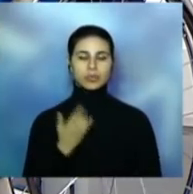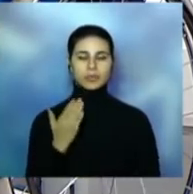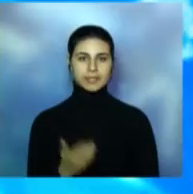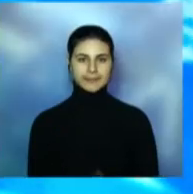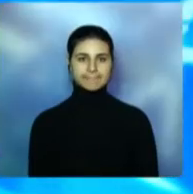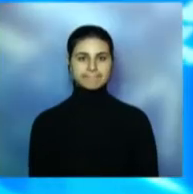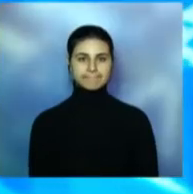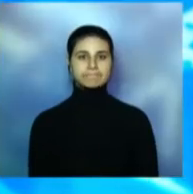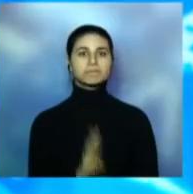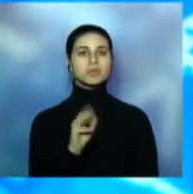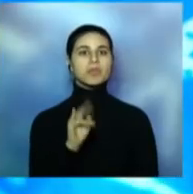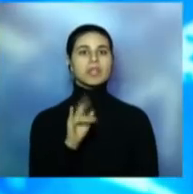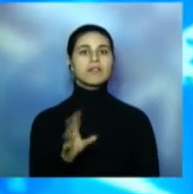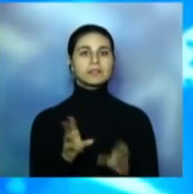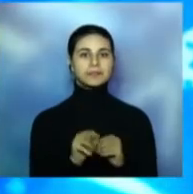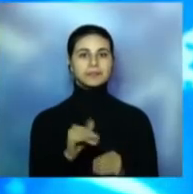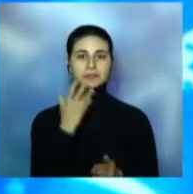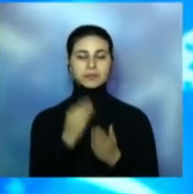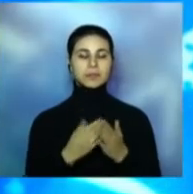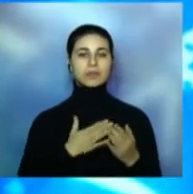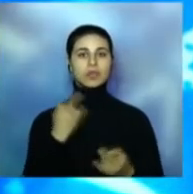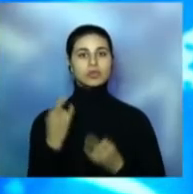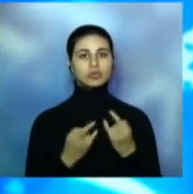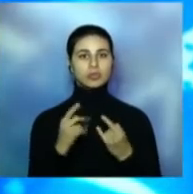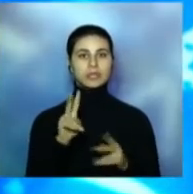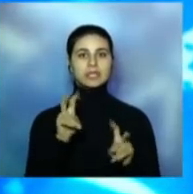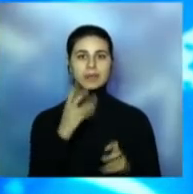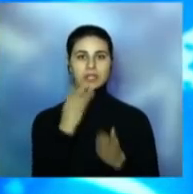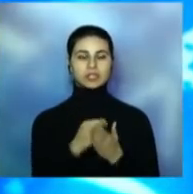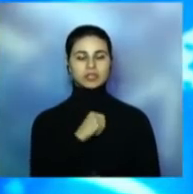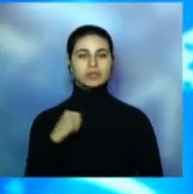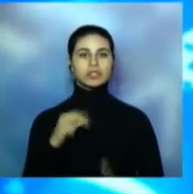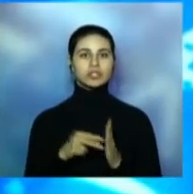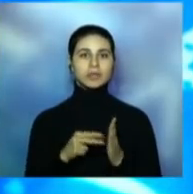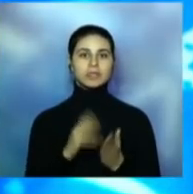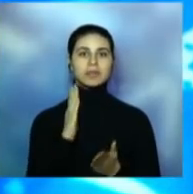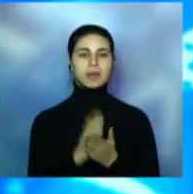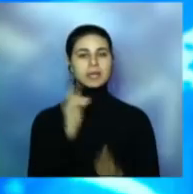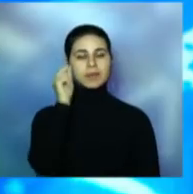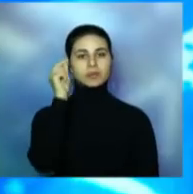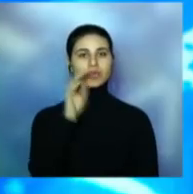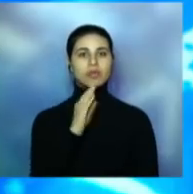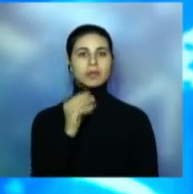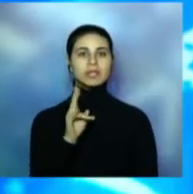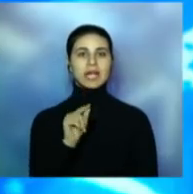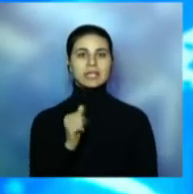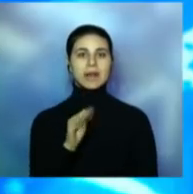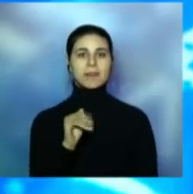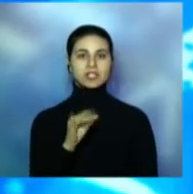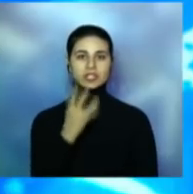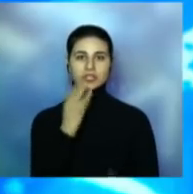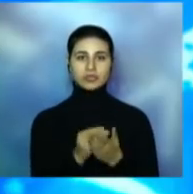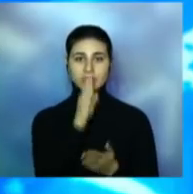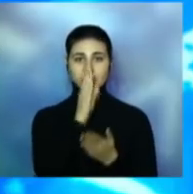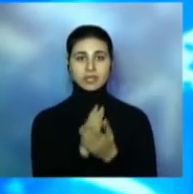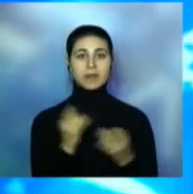სტუმარი კრისტი შანავასთანთან და ჩვენი გადაცემის სტუმარი თემაზე თვითშეფასება გახლავთ ფსიქოლოგი ქალბატონი ნათია ფანჯიკიძე. ჩვენ